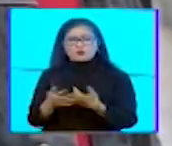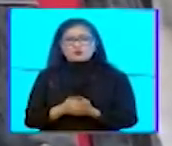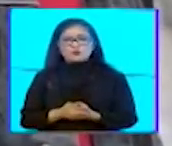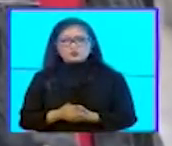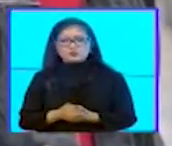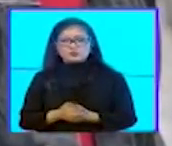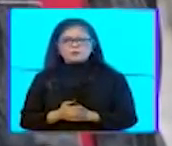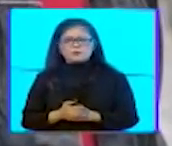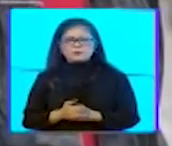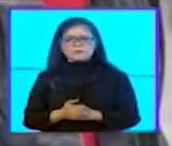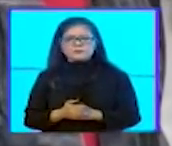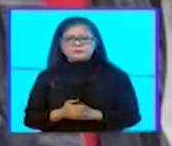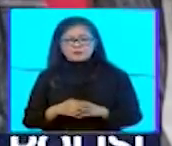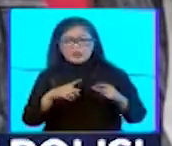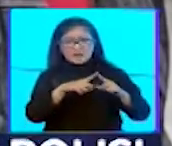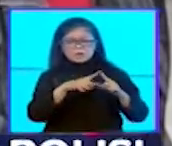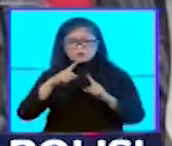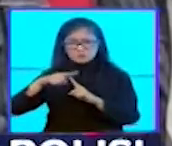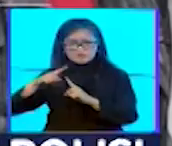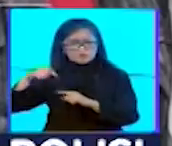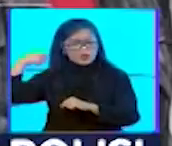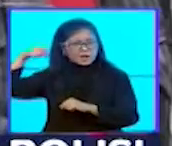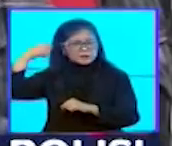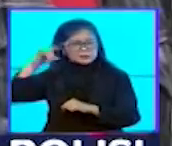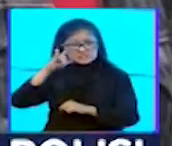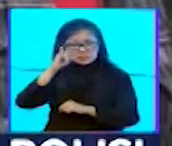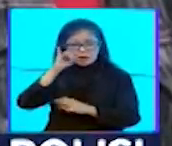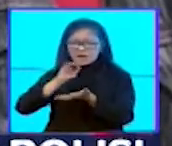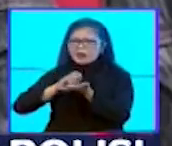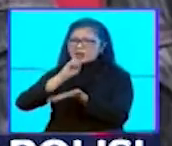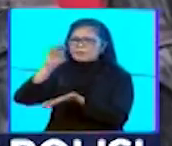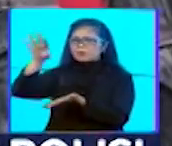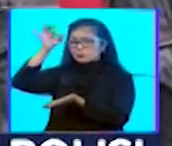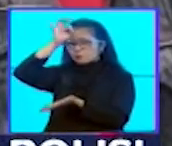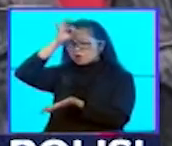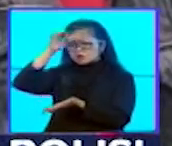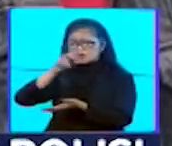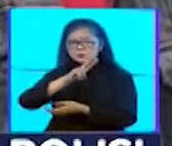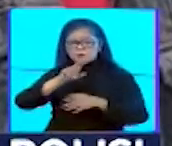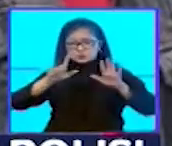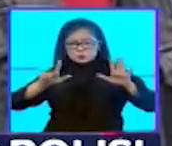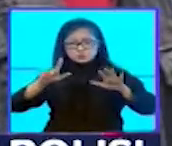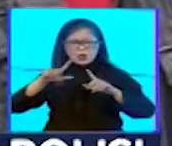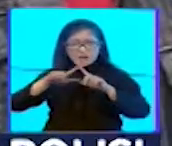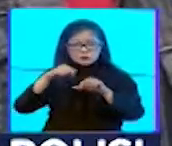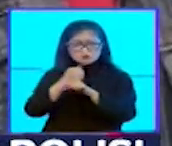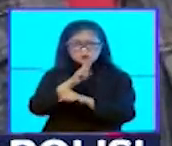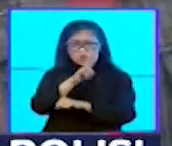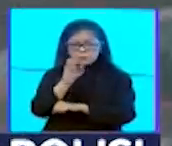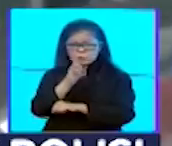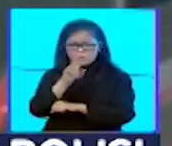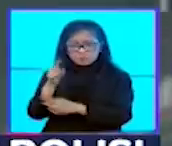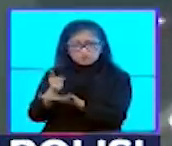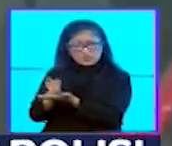Sebelumnya, selebgram Ayu Thalia telah melaporkan Nicholas Sean ke Polsek Penjaringan pada 27 Agustus 2021 atas dugaan